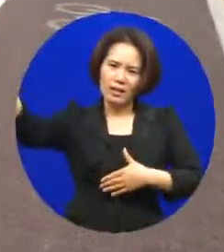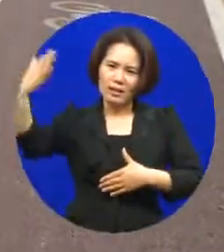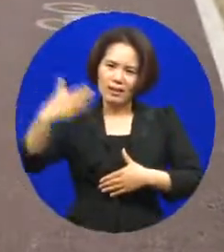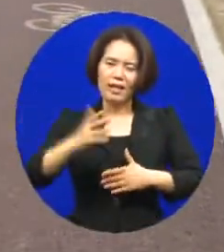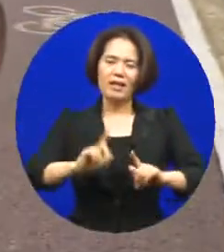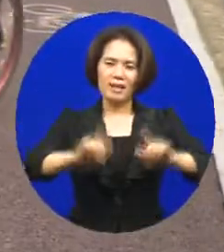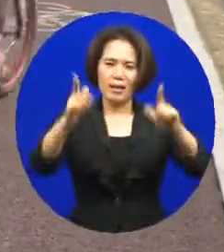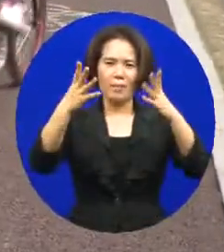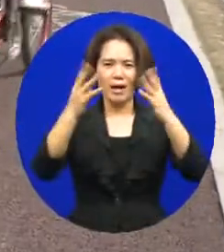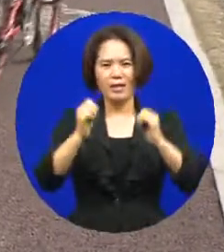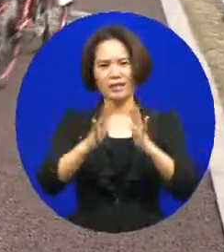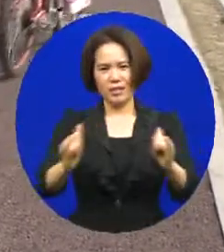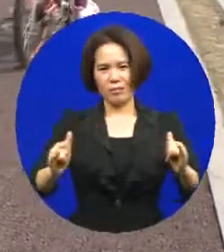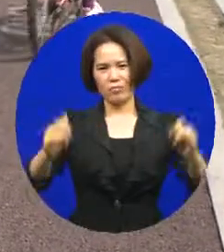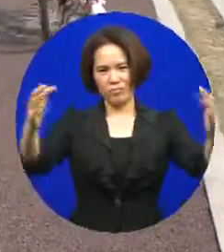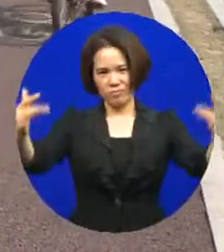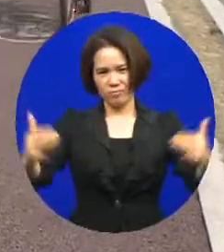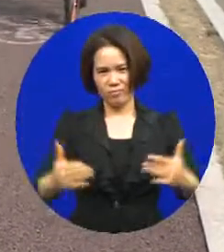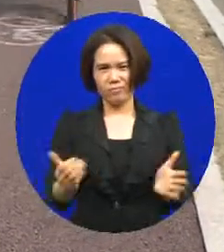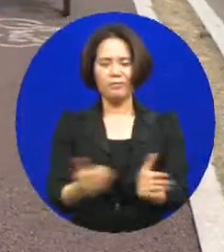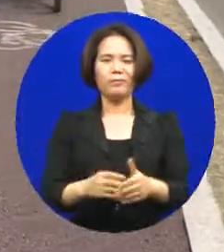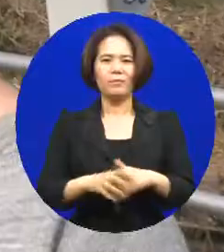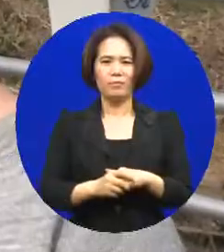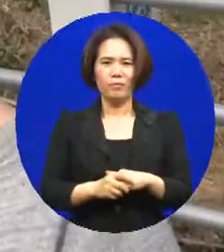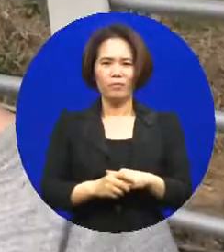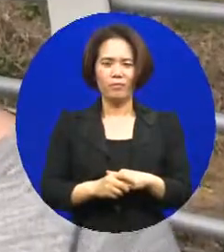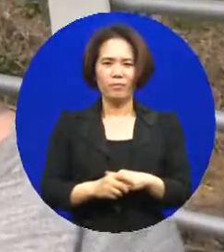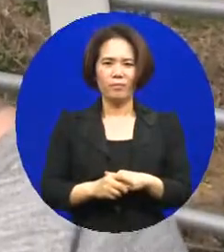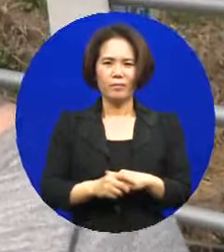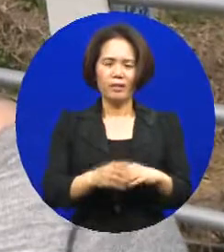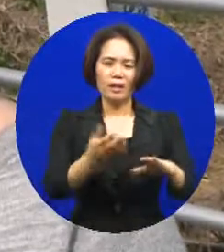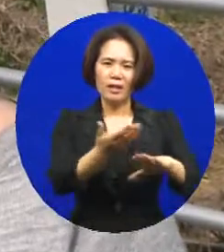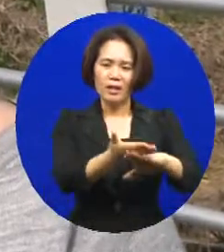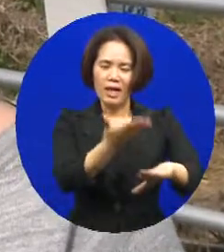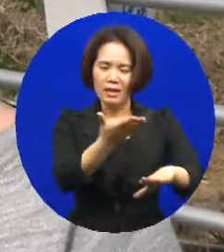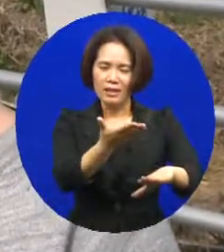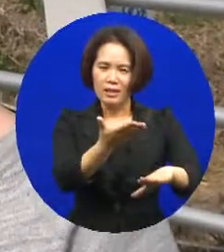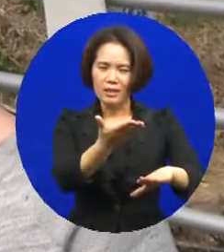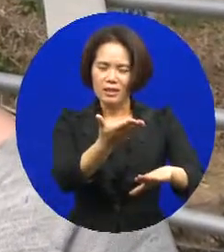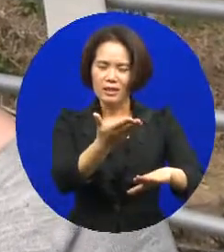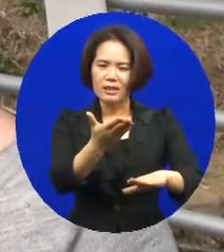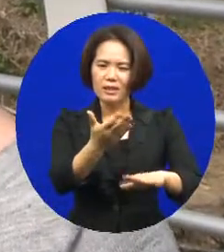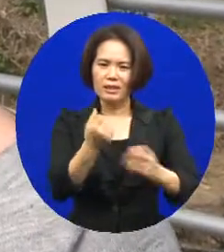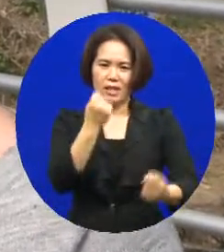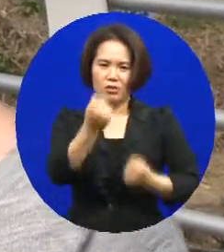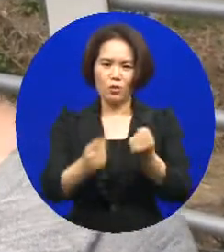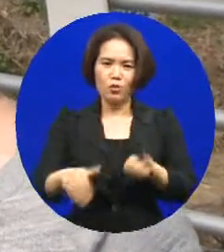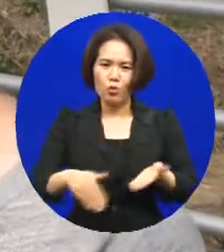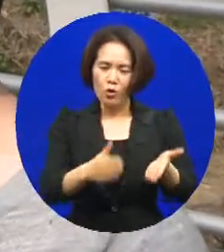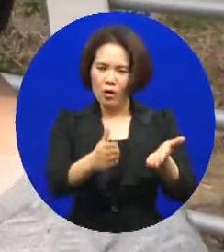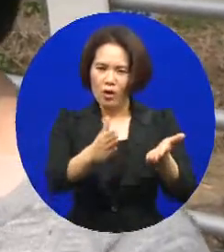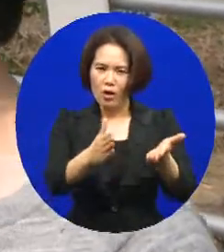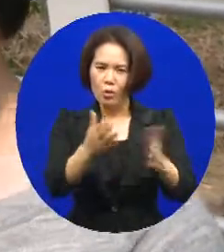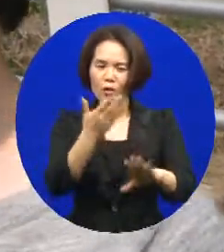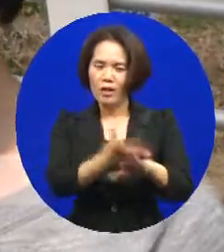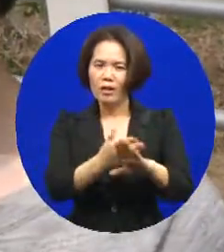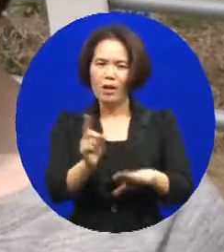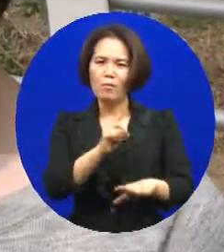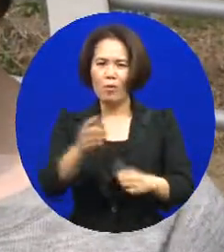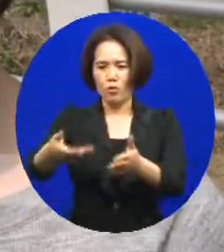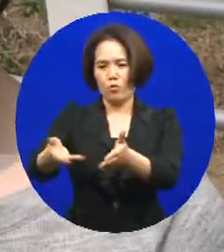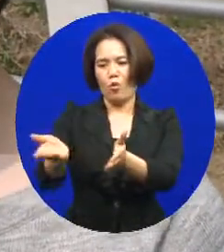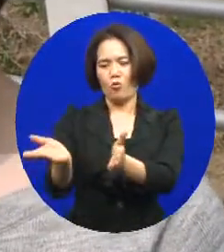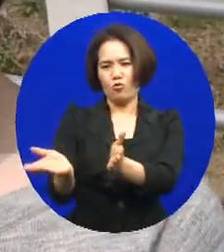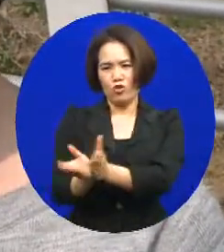따스한 날씨에 많은 분들이 찾으셨더라고요. 여긴 다른 데 자전거 도로랑 달리 이 저수지 위로